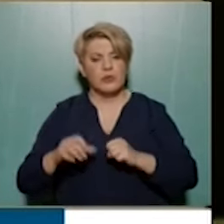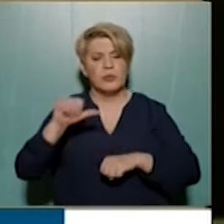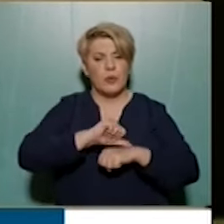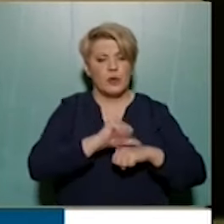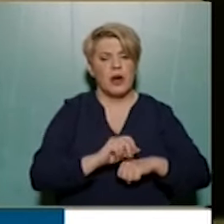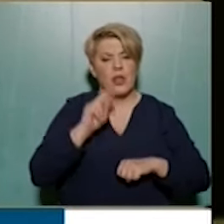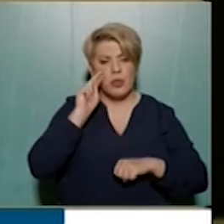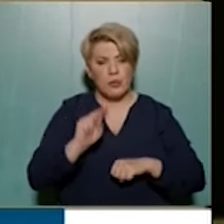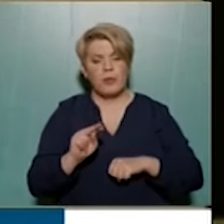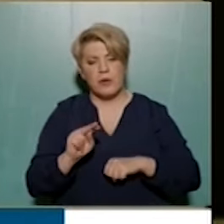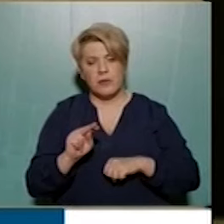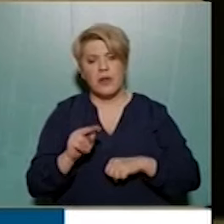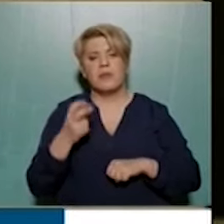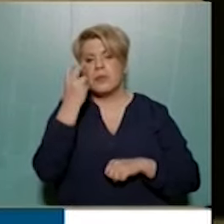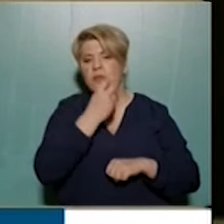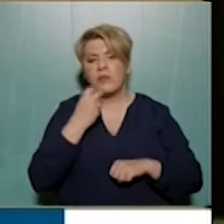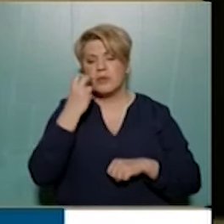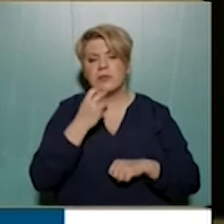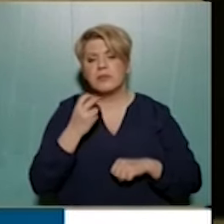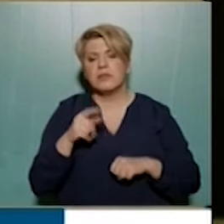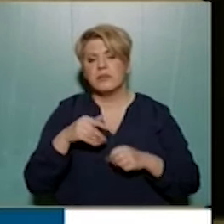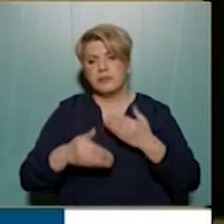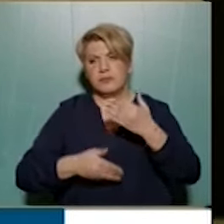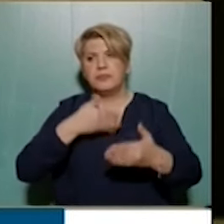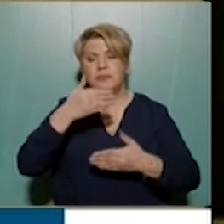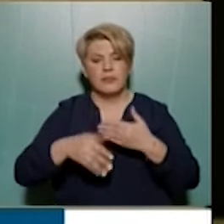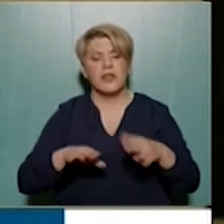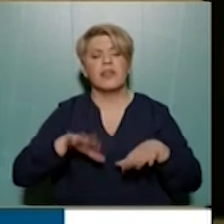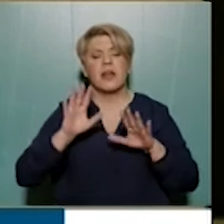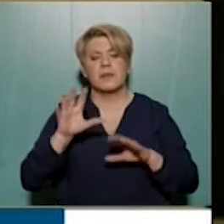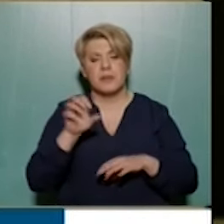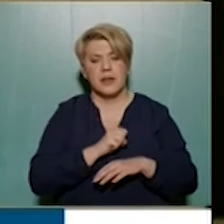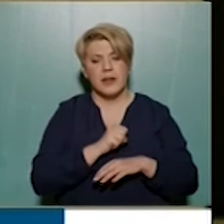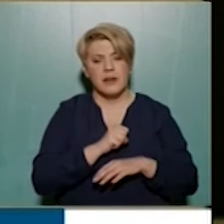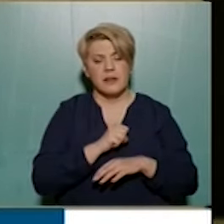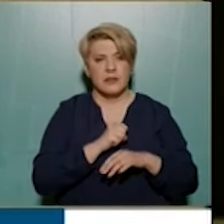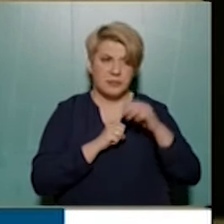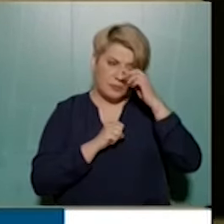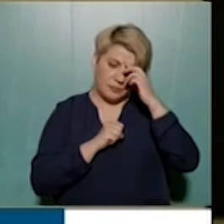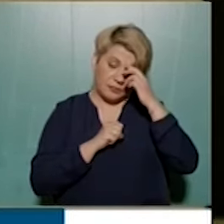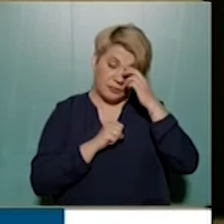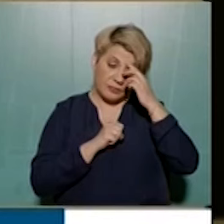θέλουμε να δούμε, να πληροφορούμαστε συνεχώς για την εξέλιξή τους, γιατί δεν πήραμε,